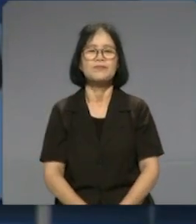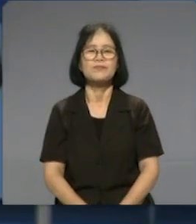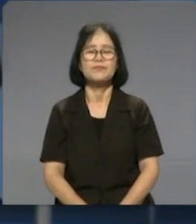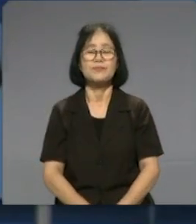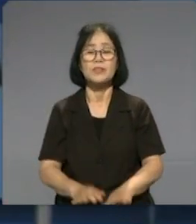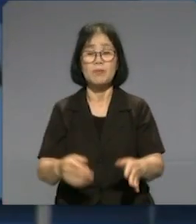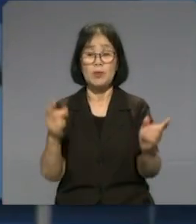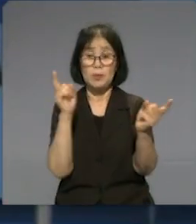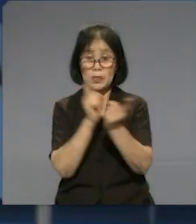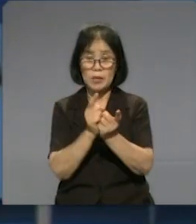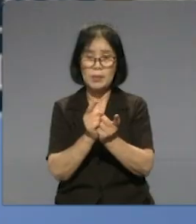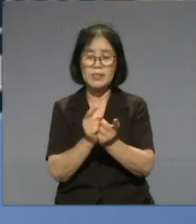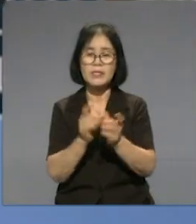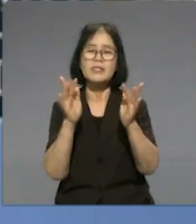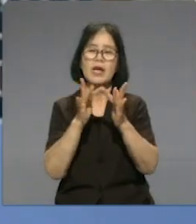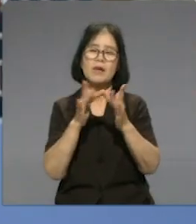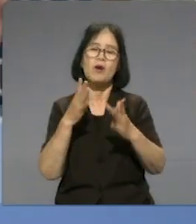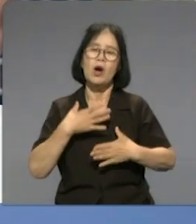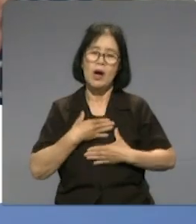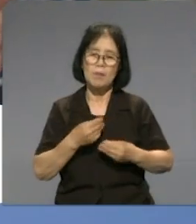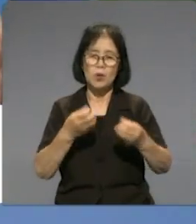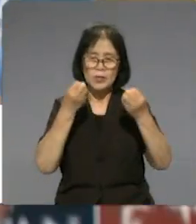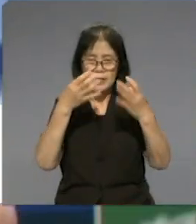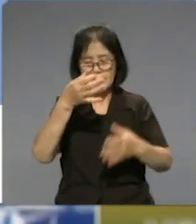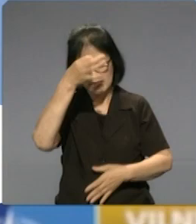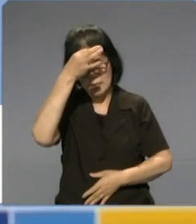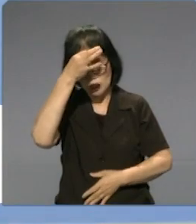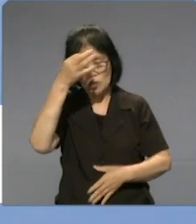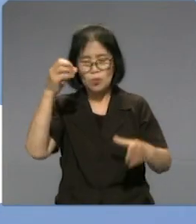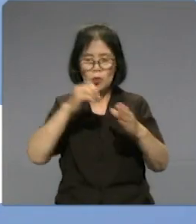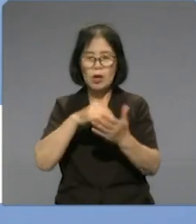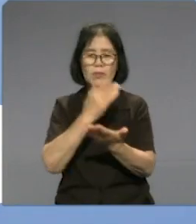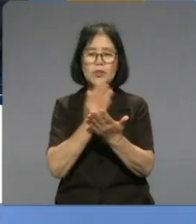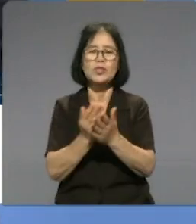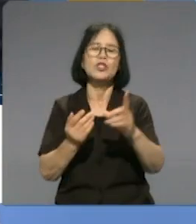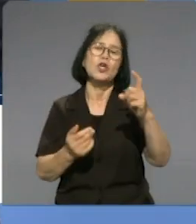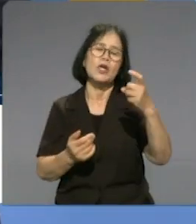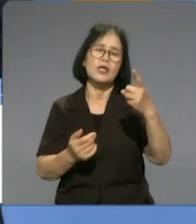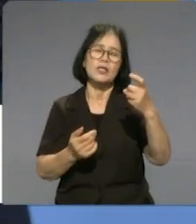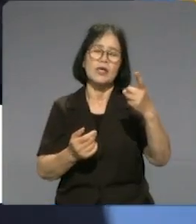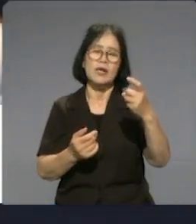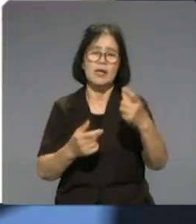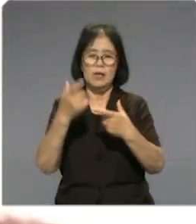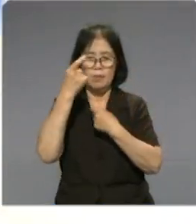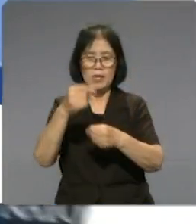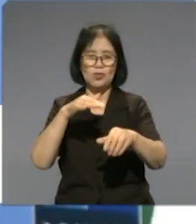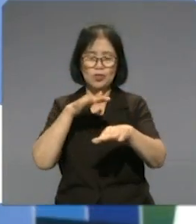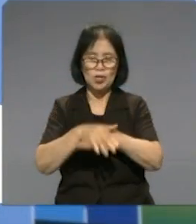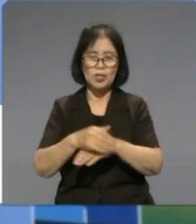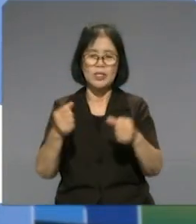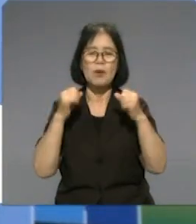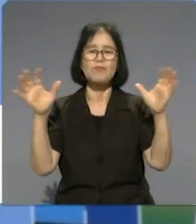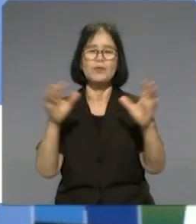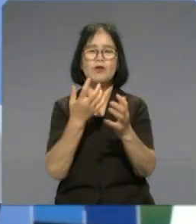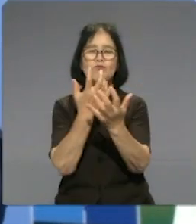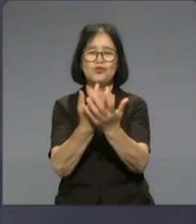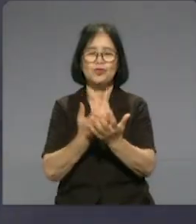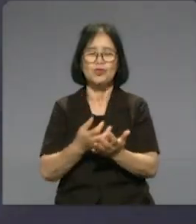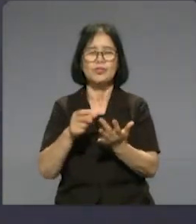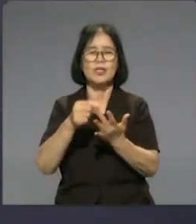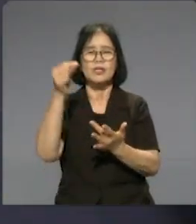이번 면담에선 사이버 안보, 신흥 기술을 포함한 11개 분야에서 맞춤형 협력 문서도